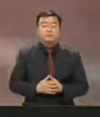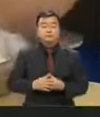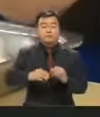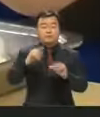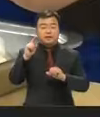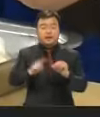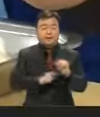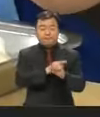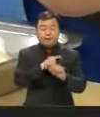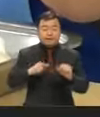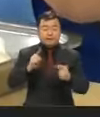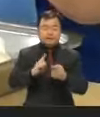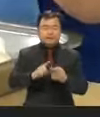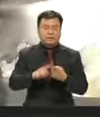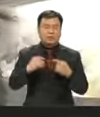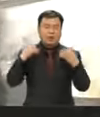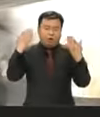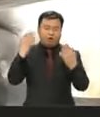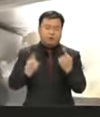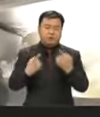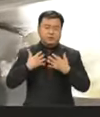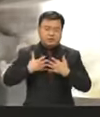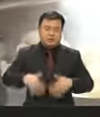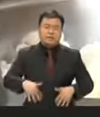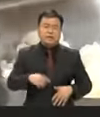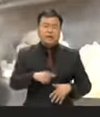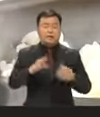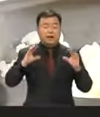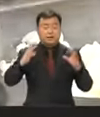방사능에 어른보다 취약할 수밖에 없는 영유아.